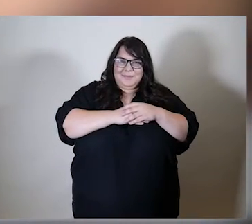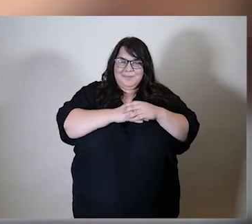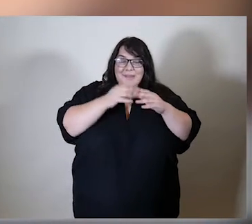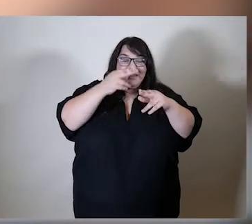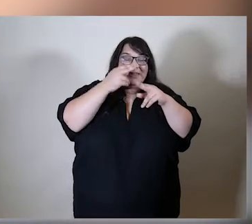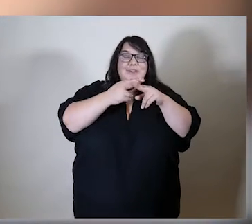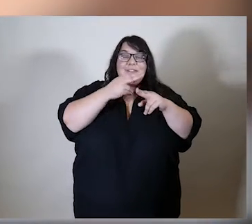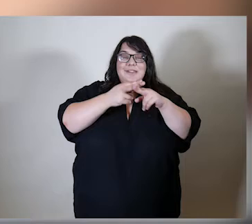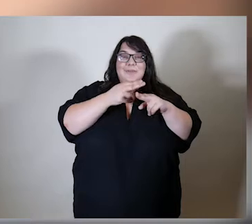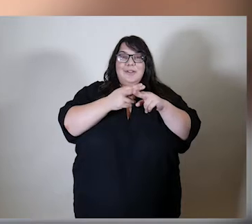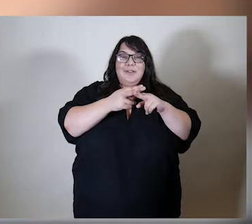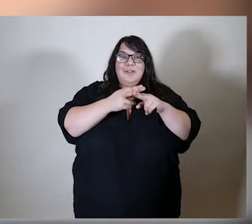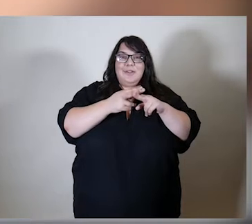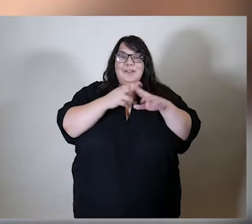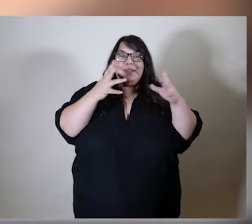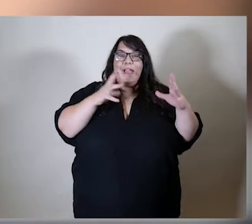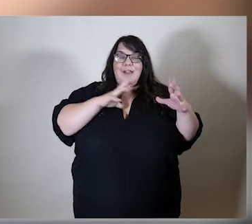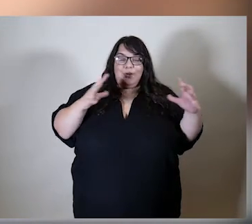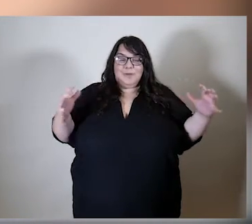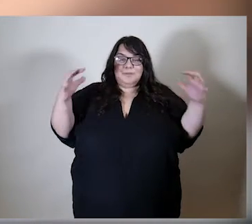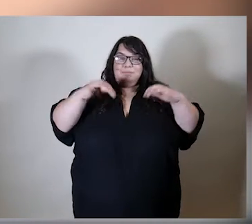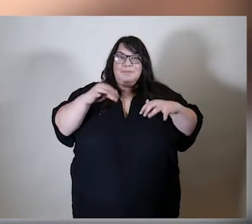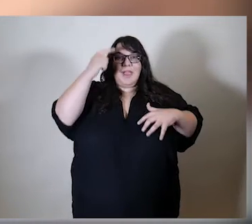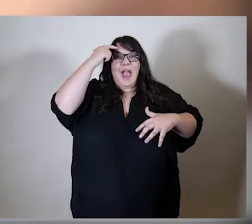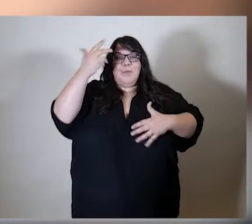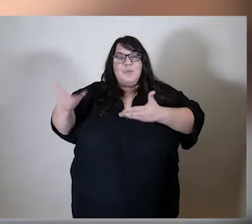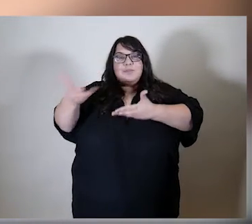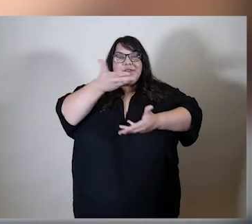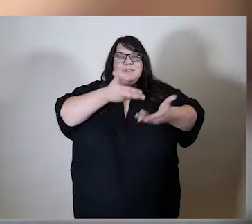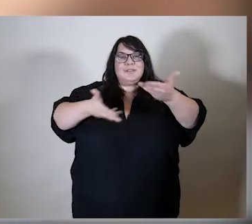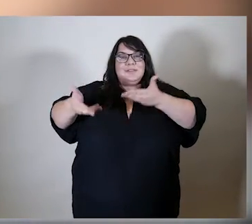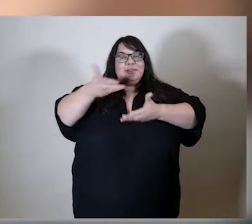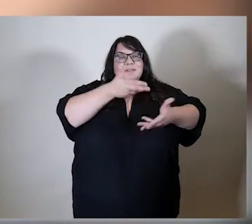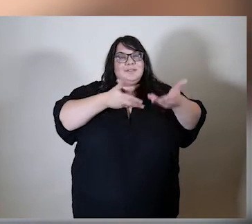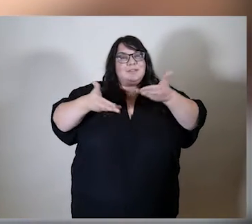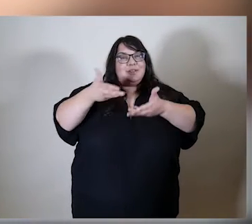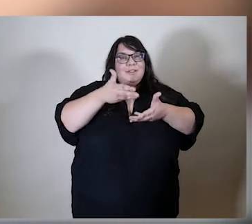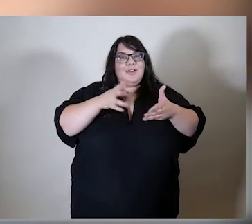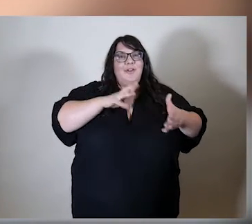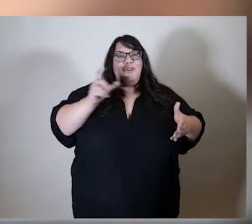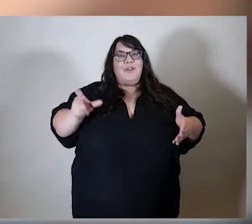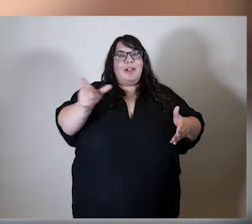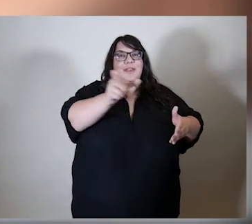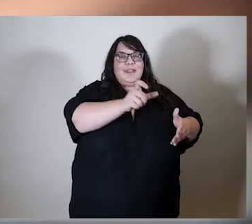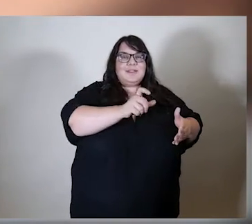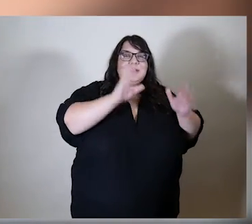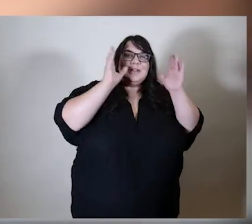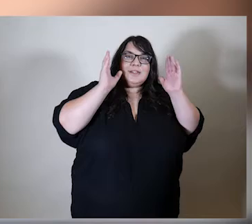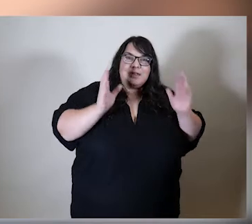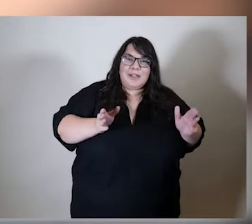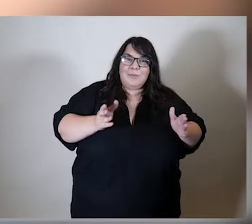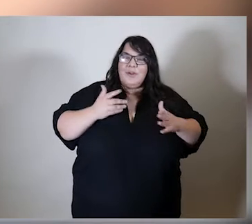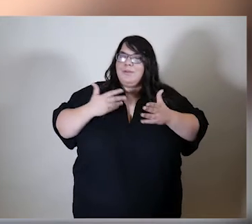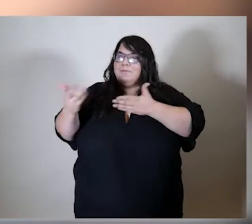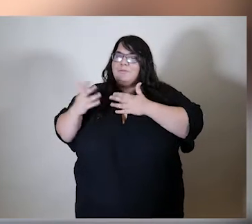πολύ σημαντικό οι άνθρωποι να συνευρίσκονται, να ανταλλάσσουν απόψεις και να μπορεί ο καθένας μας να λειτουργεί καταλυτικά για τον